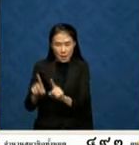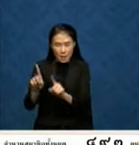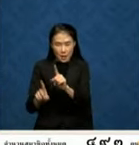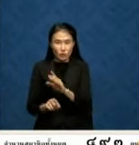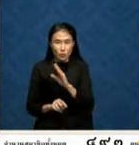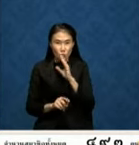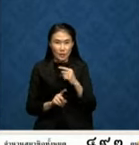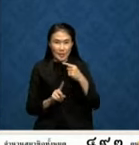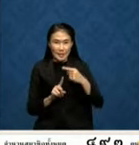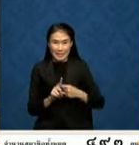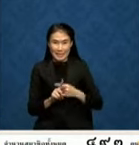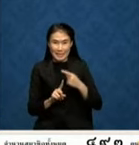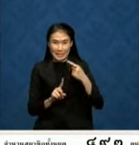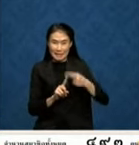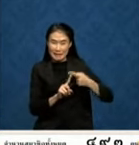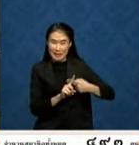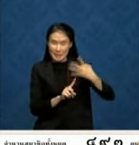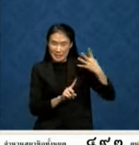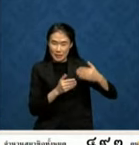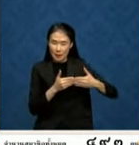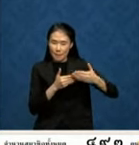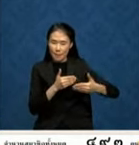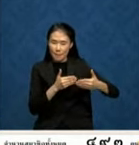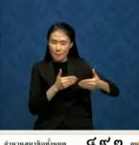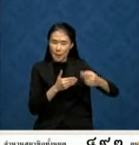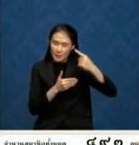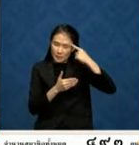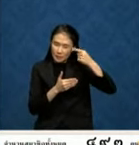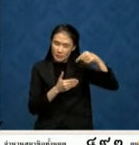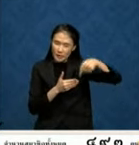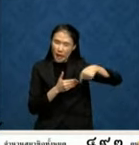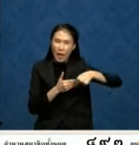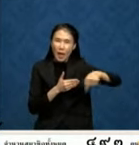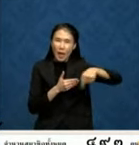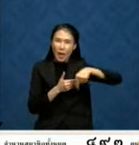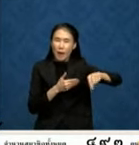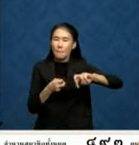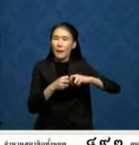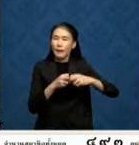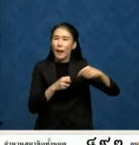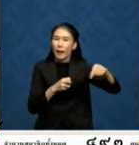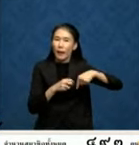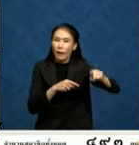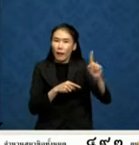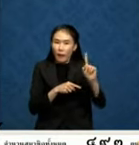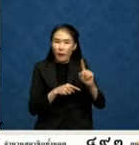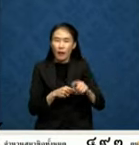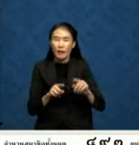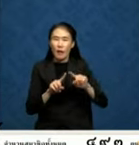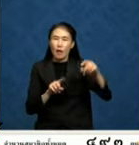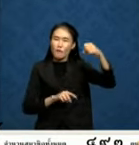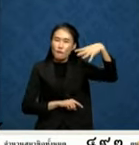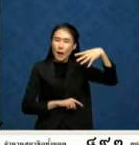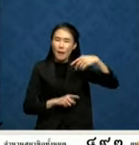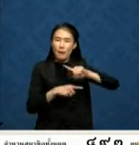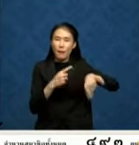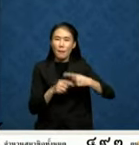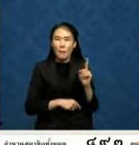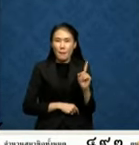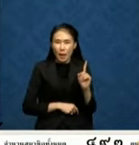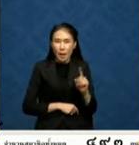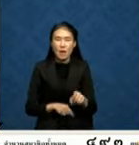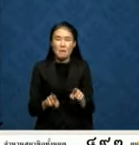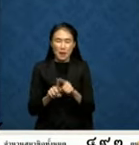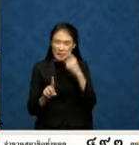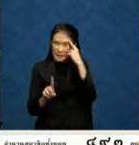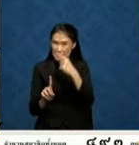4เดือนข้างหน้าถัดไปเนี่ยจะเกิดสภาวะเช่นไรขึ้นนะครับแล้วค่าไฟในรอบต่อไปนะครับจะเป็นเช่นไรนะครับใน